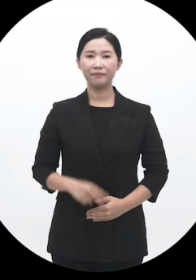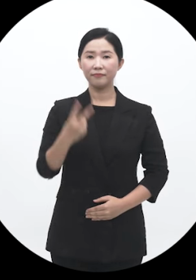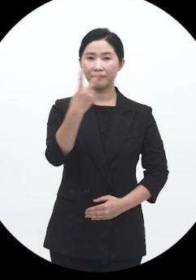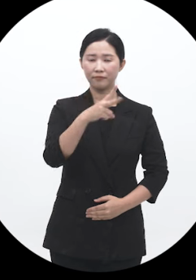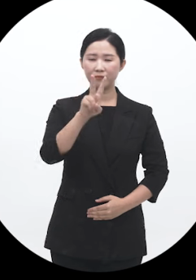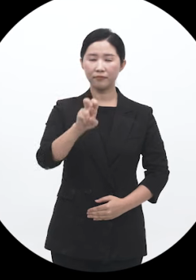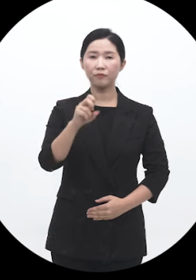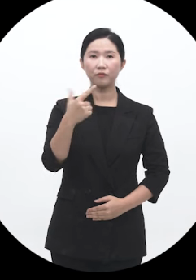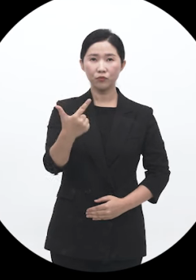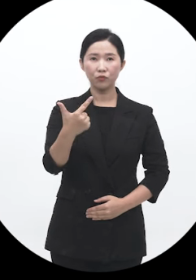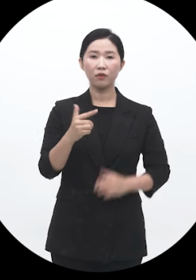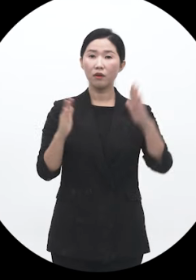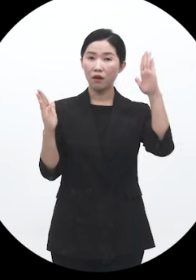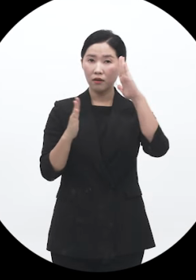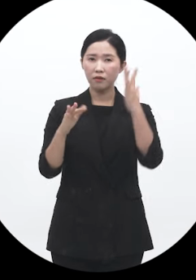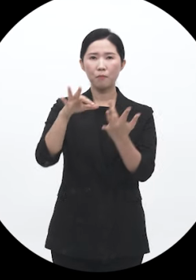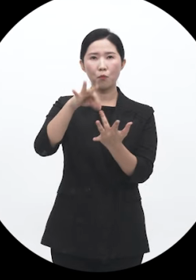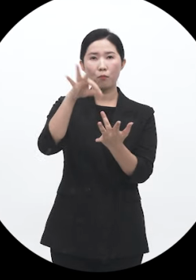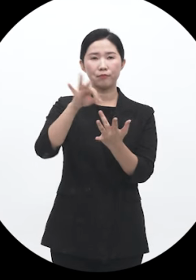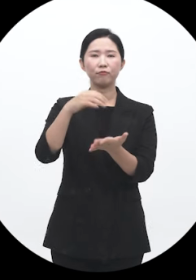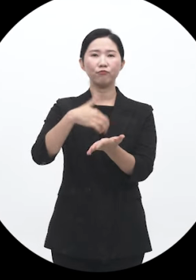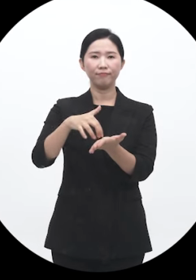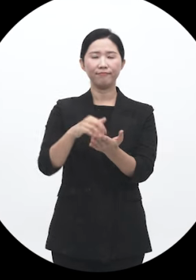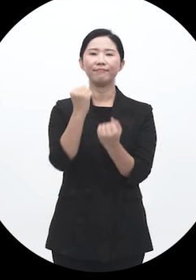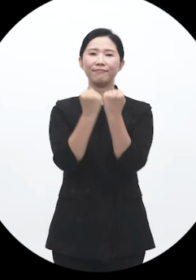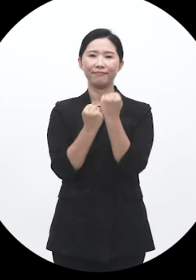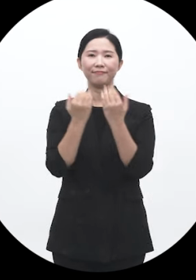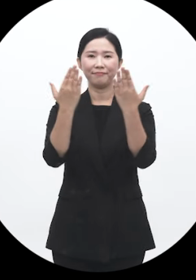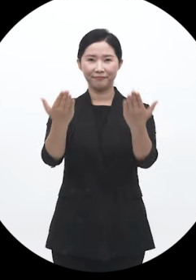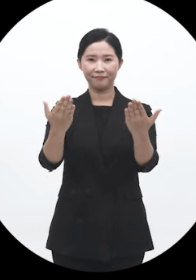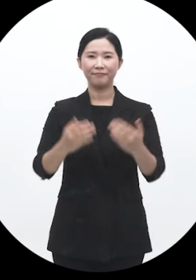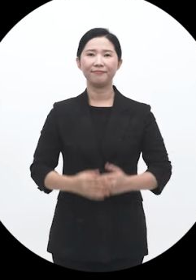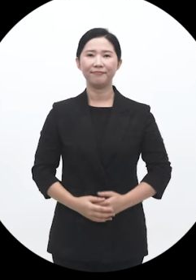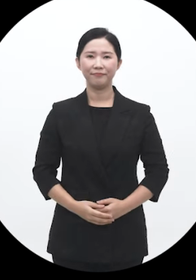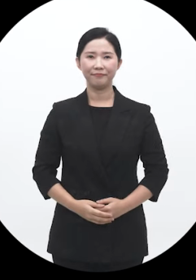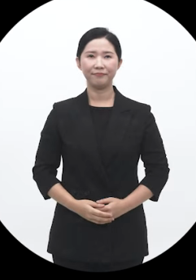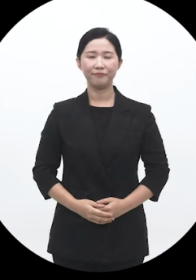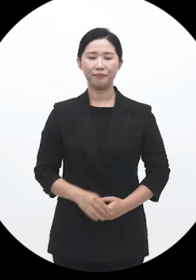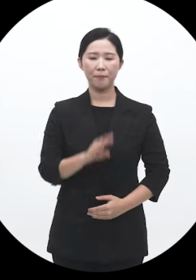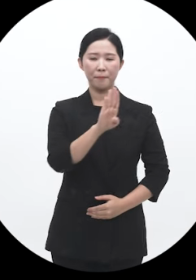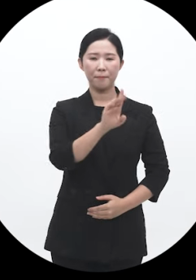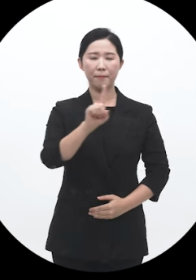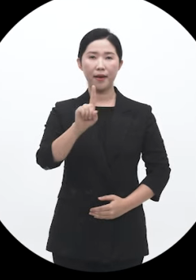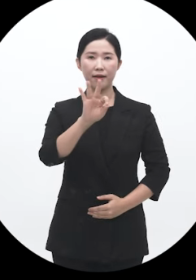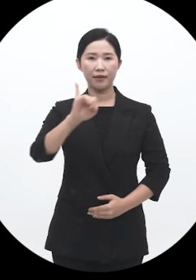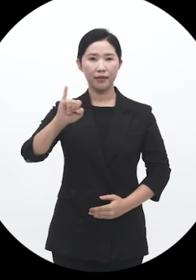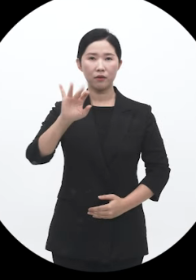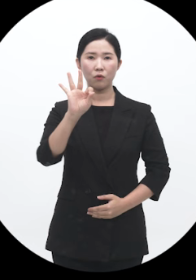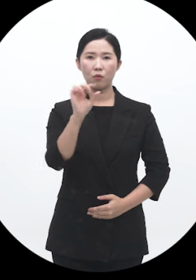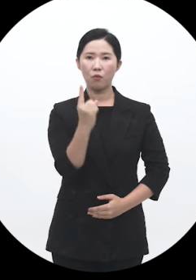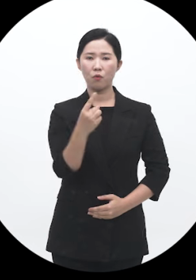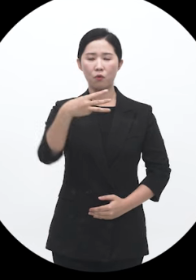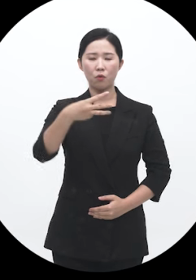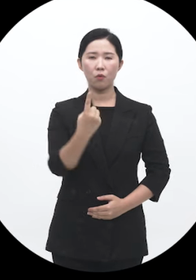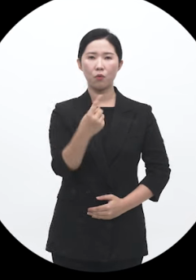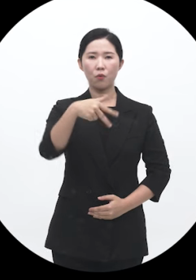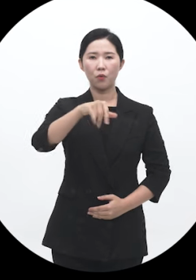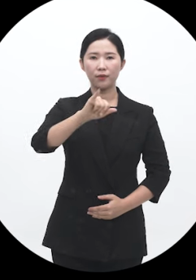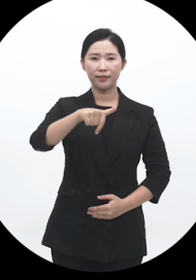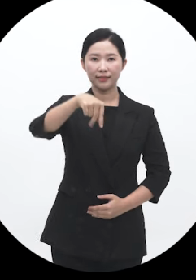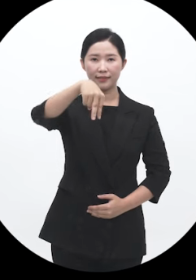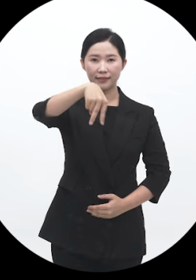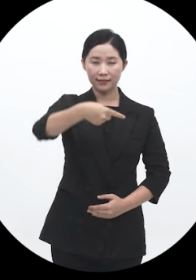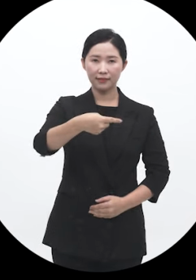먼저 2026학년도 모집 인원입니다. 첨단 분야 학과인 바이오로직스